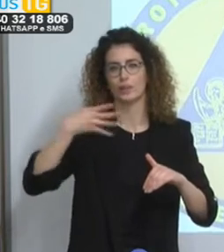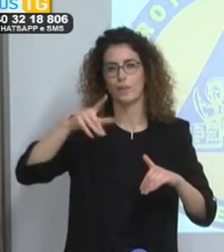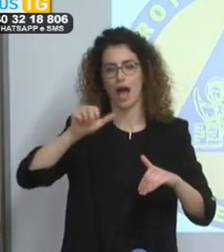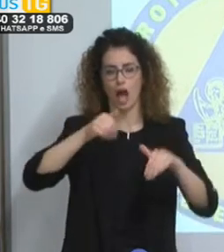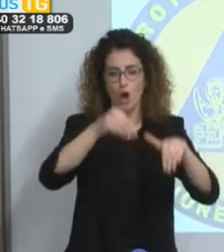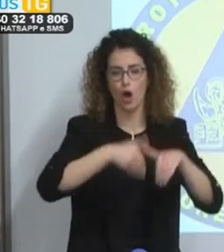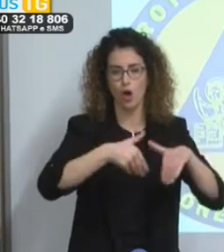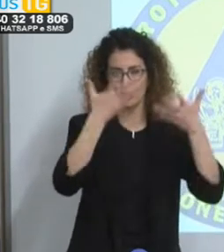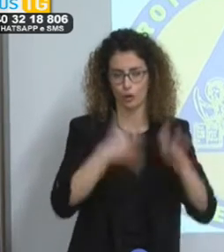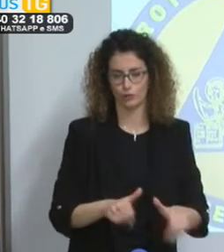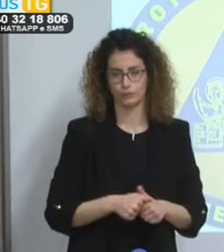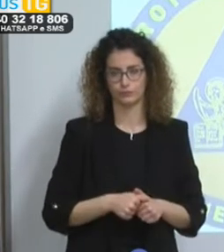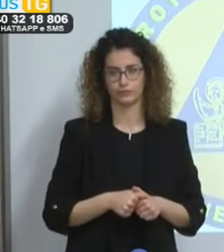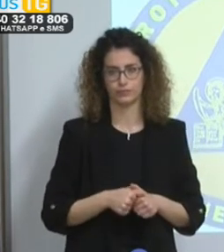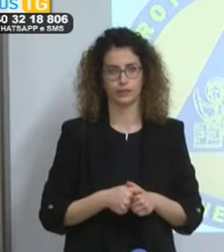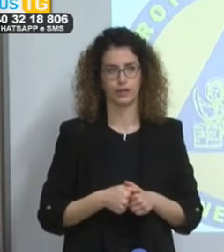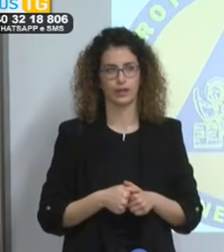Valsugana.